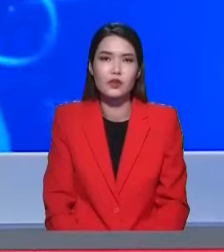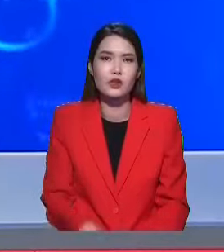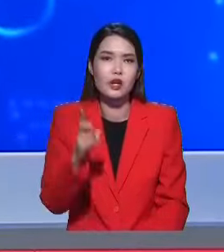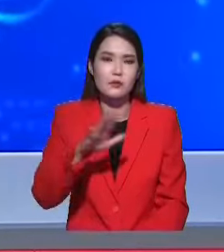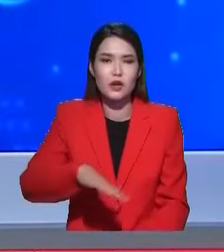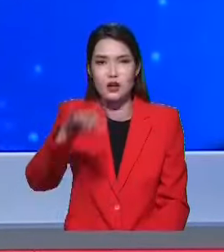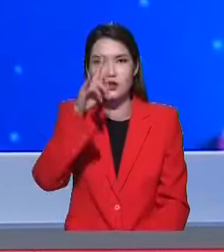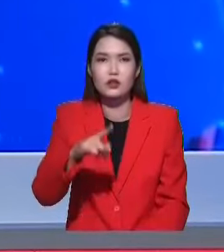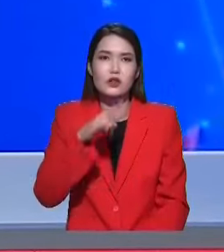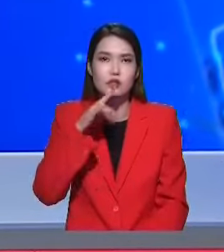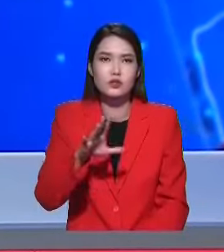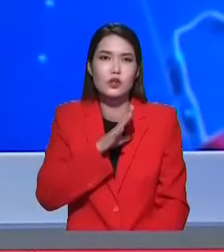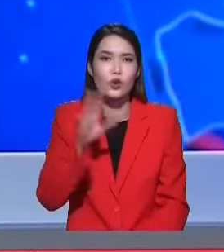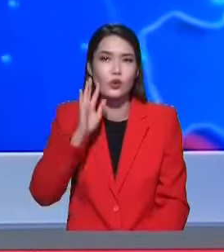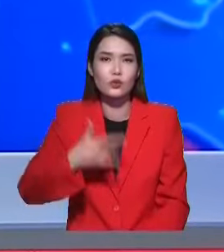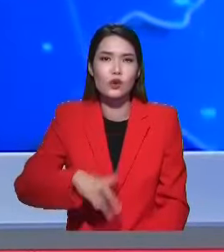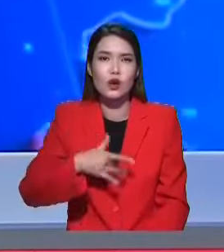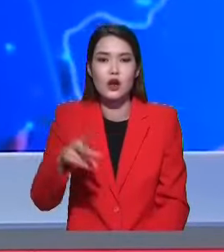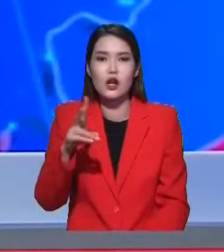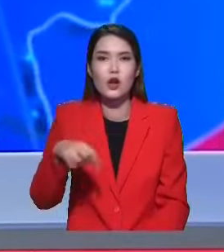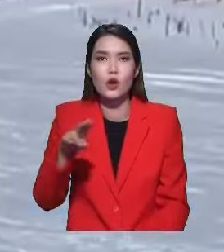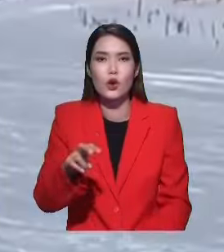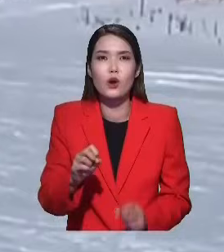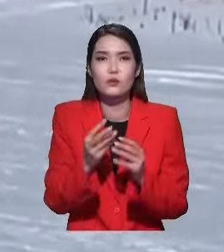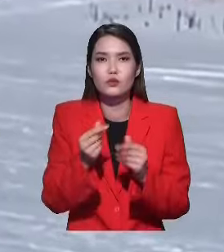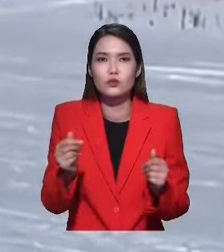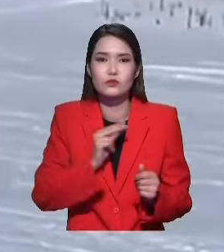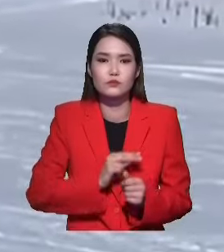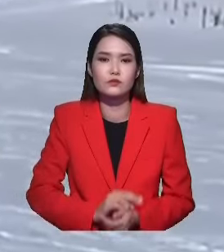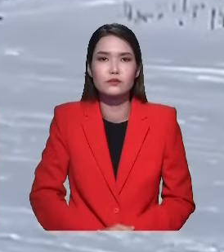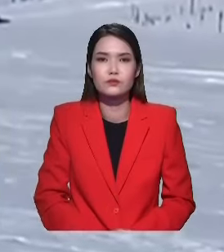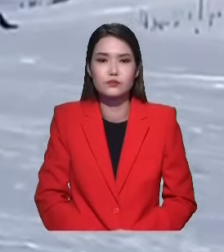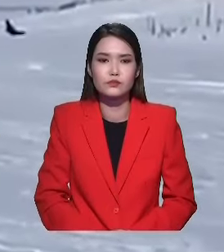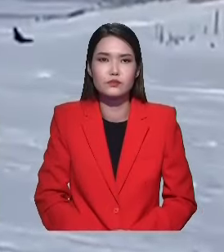Батыс Қазақстан облысындағы су қоймаларда мұз жару жұмыстары басталды.